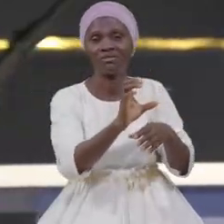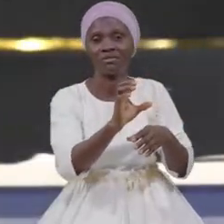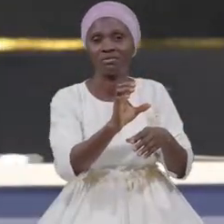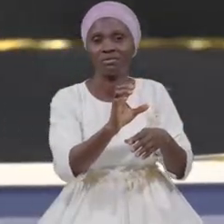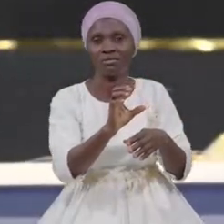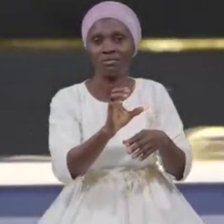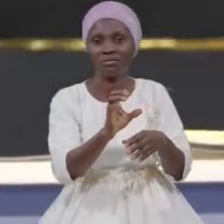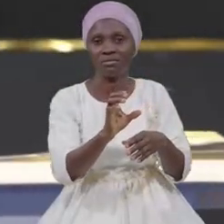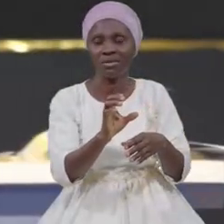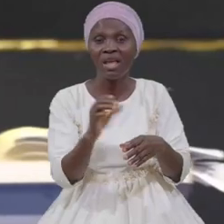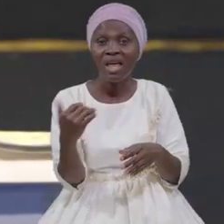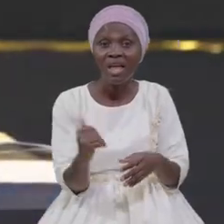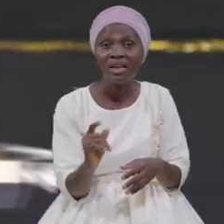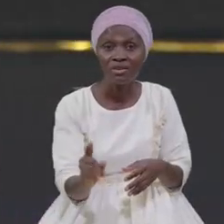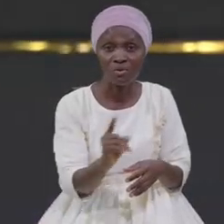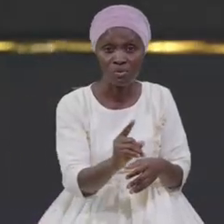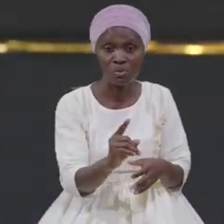Et quiconque